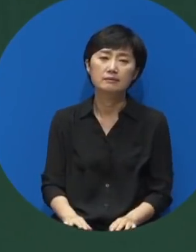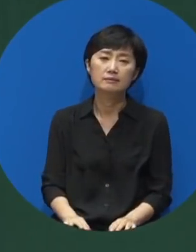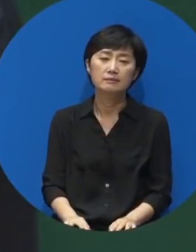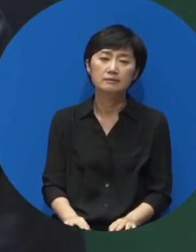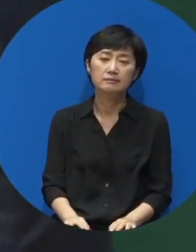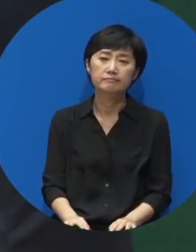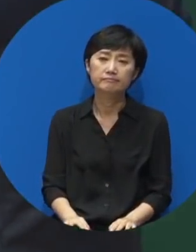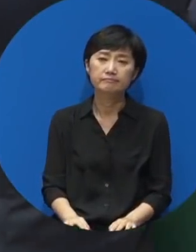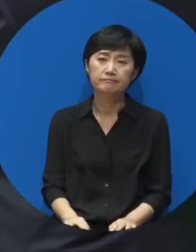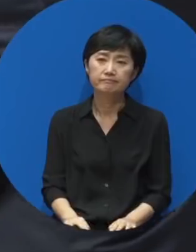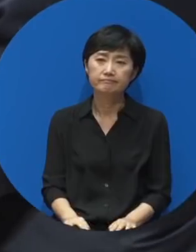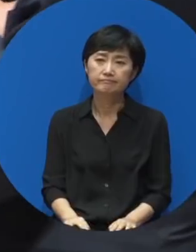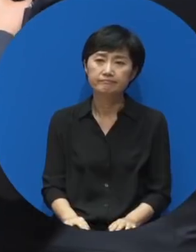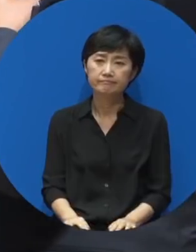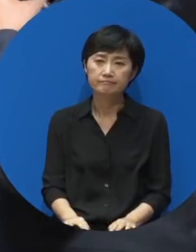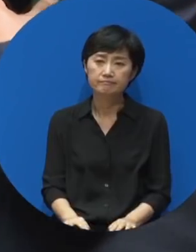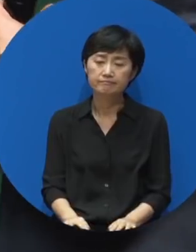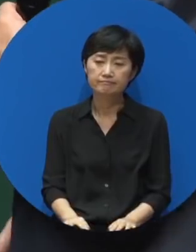所以你们在传道，你们身边有人在传道，这是非常重要的，是阻挡危机。